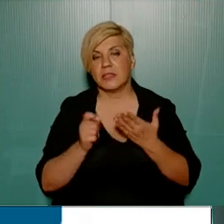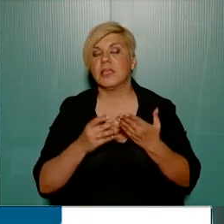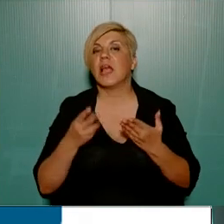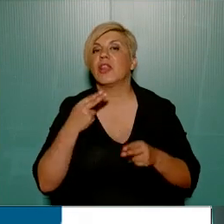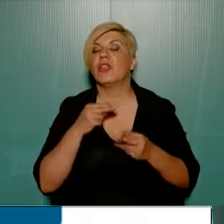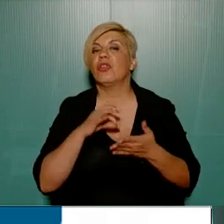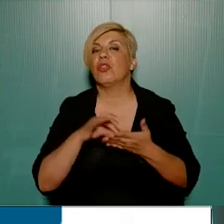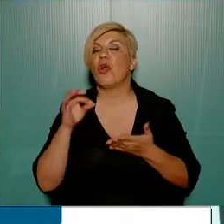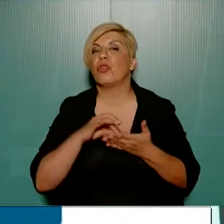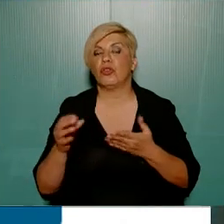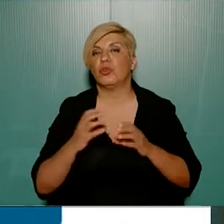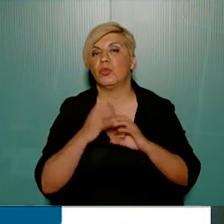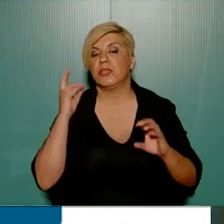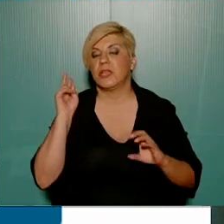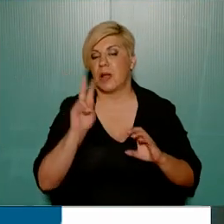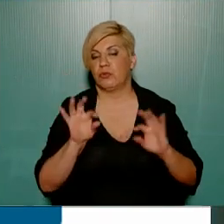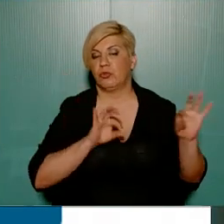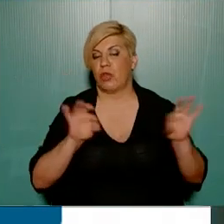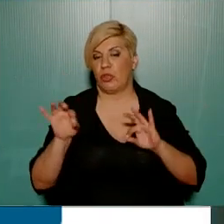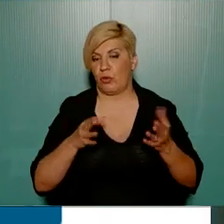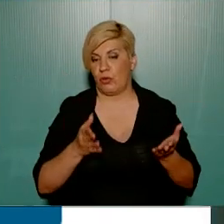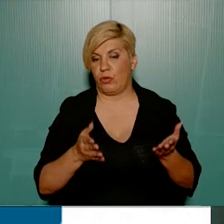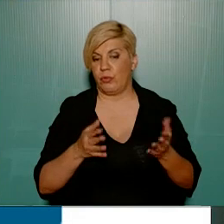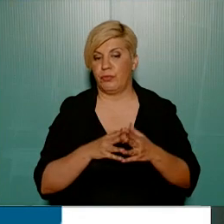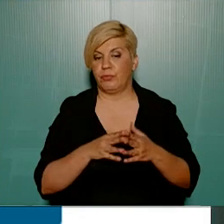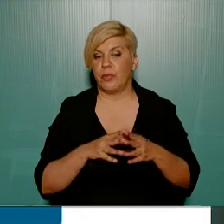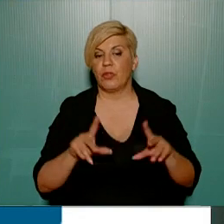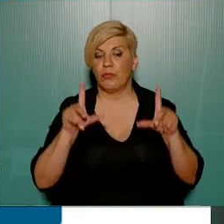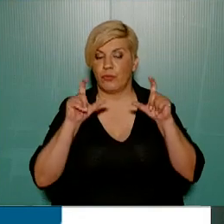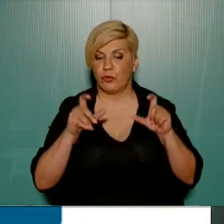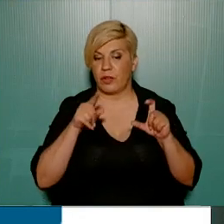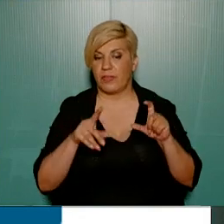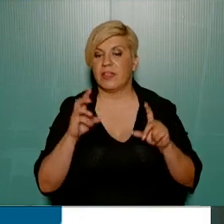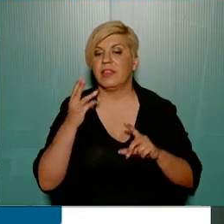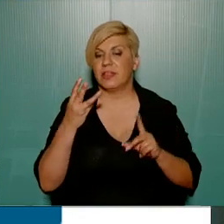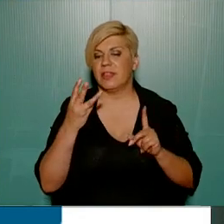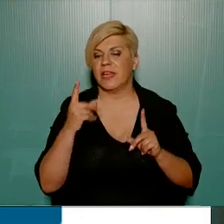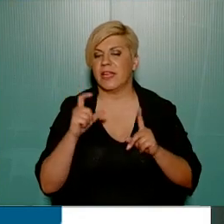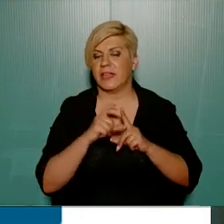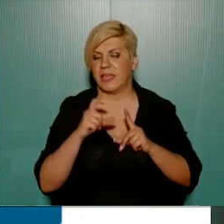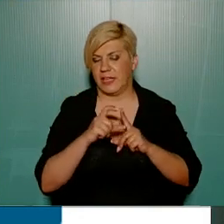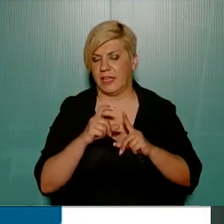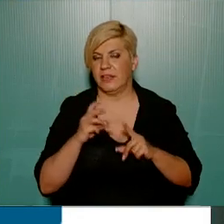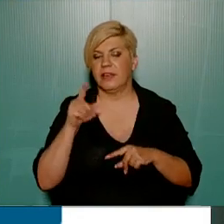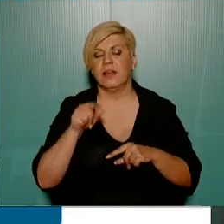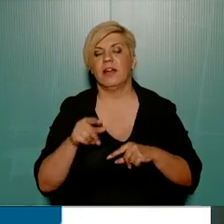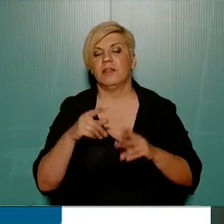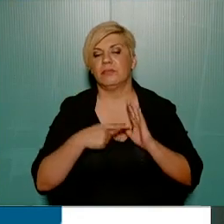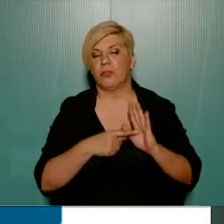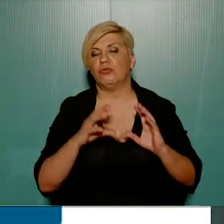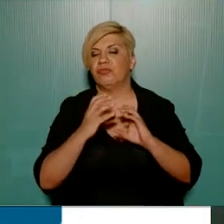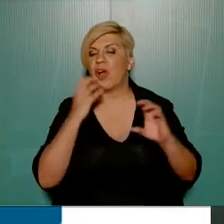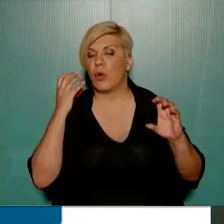αποκατάσταση των σχεδίων. Εδώ βλέπουμε μια φωτογραφία από μια 3D αναπαράσταση του